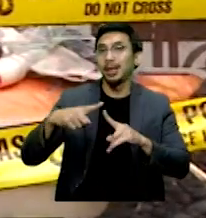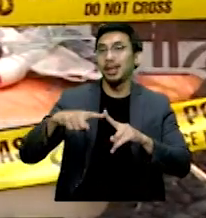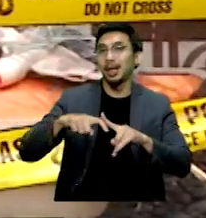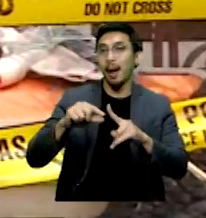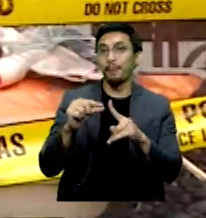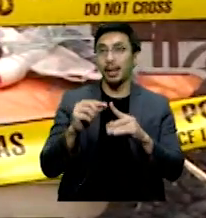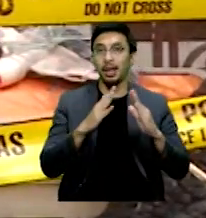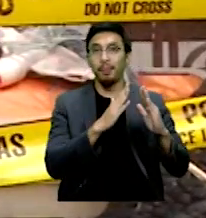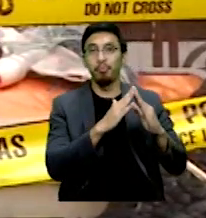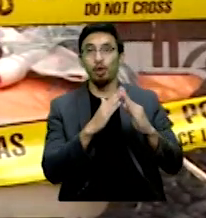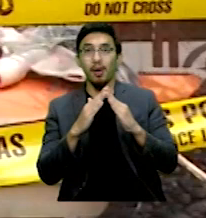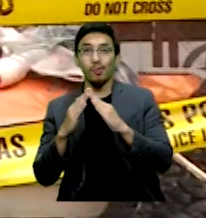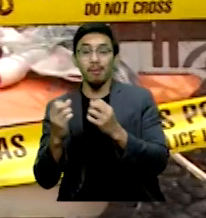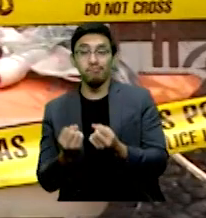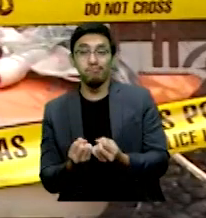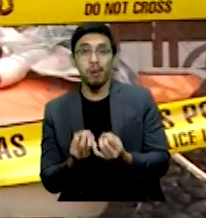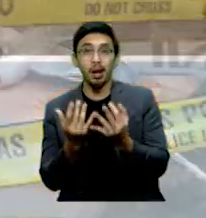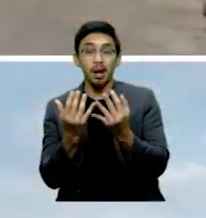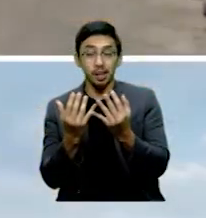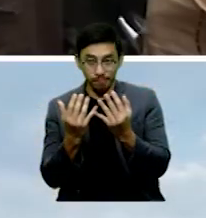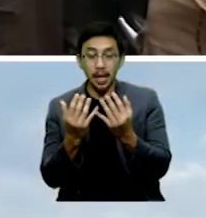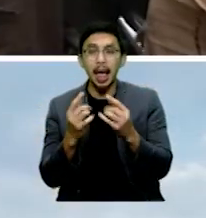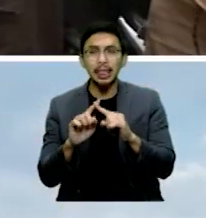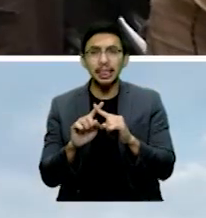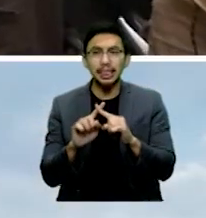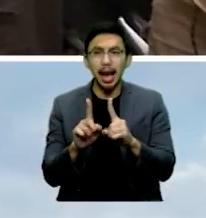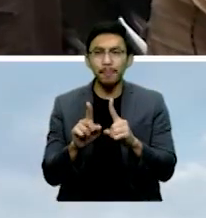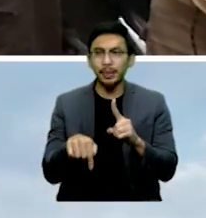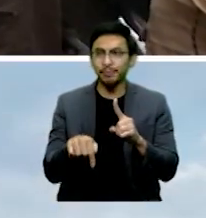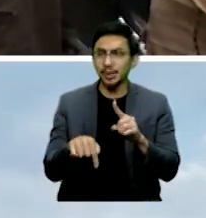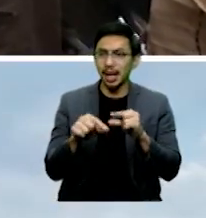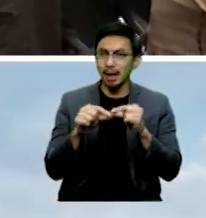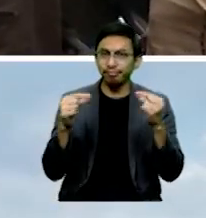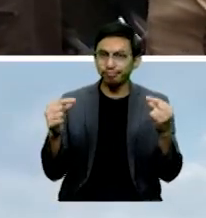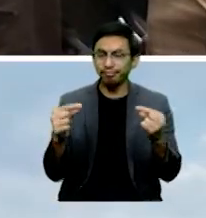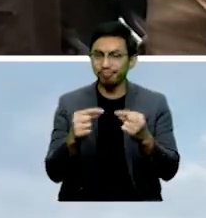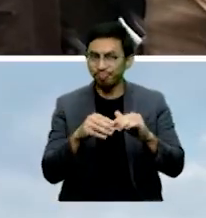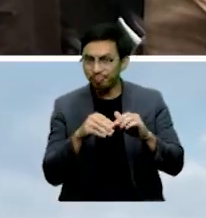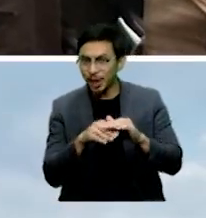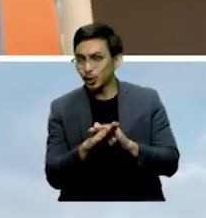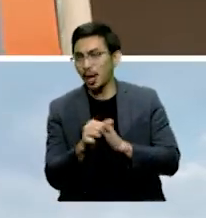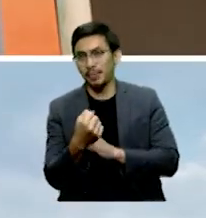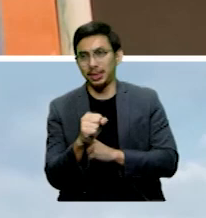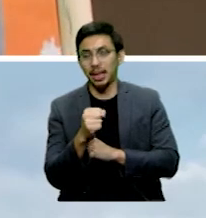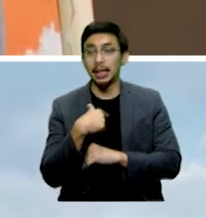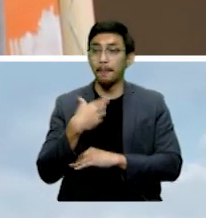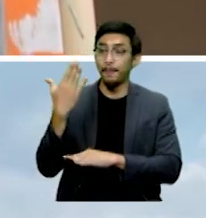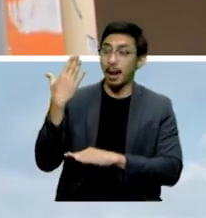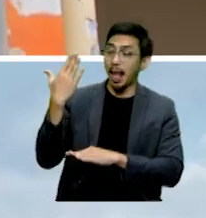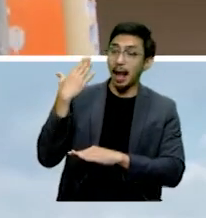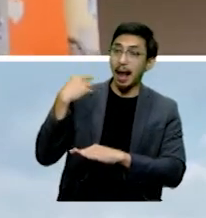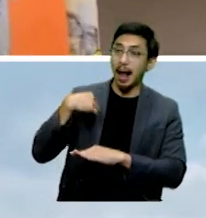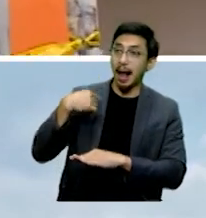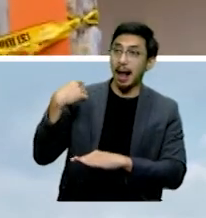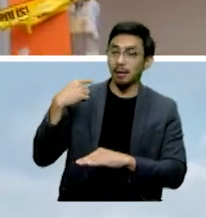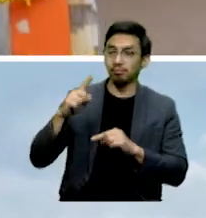kami hanya diperbolehkan untuk memberikan laporan di kawasan depan gangnya saja. Dikarenakan di belakang kami saat ini sudah dibatasi dengan garis